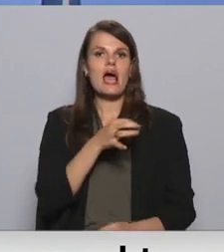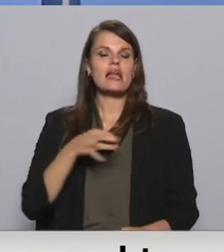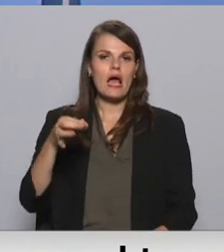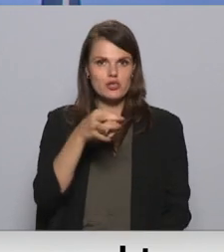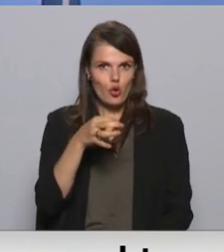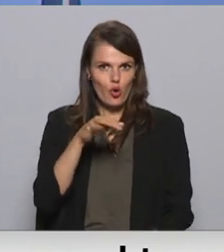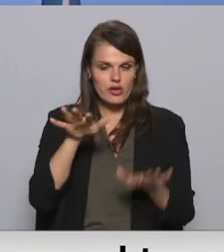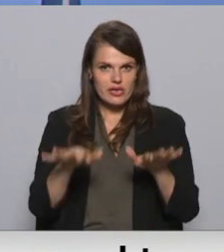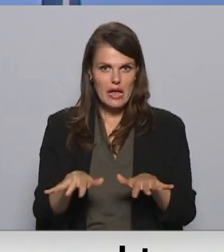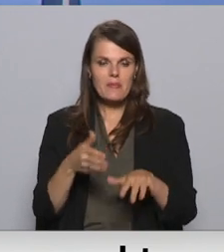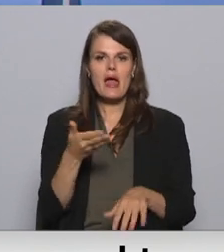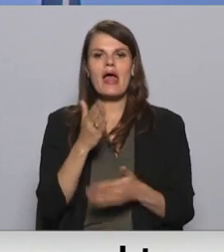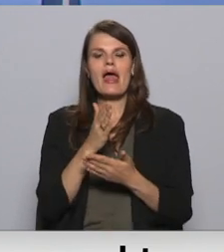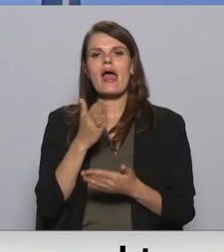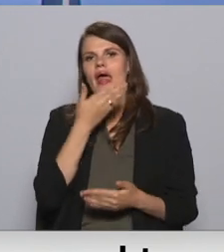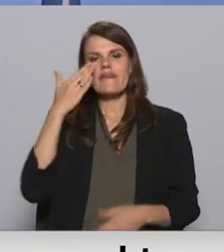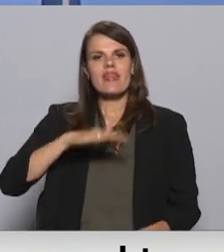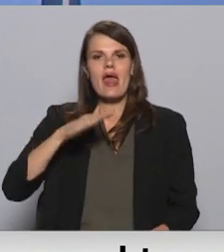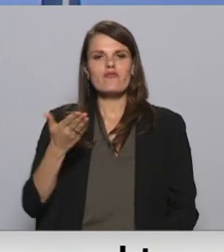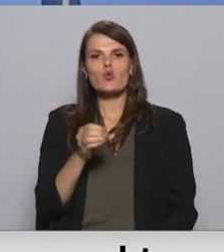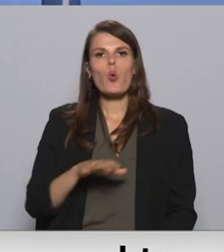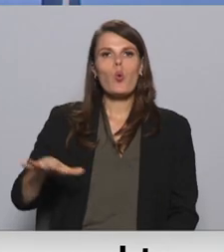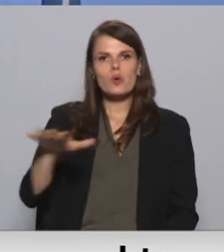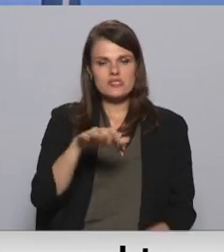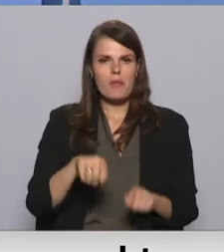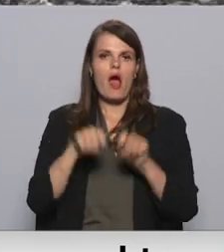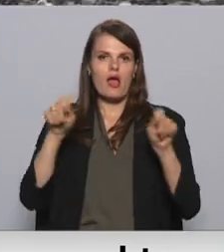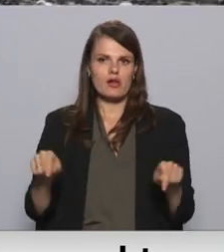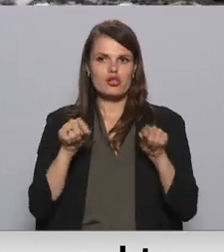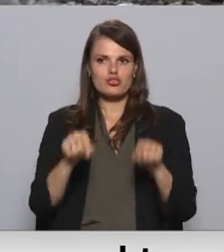šāds centrs nu pat atvērts atkritumu poligonā Ķīvītes.